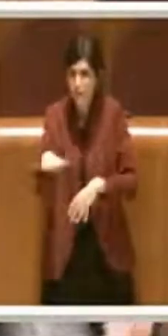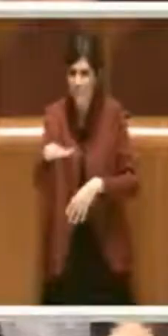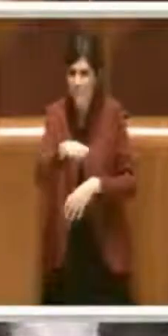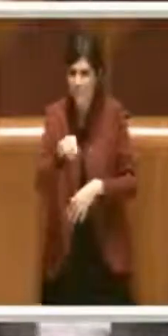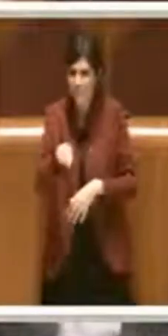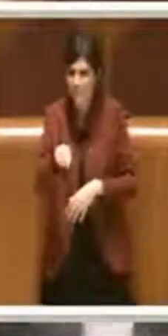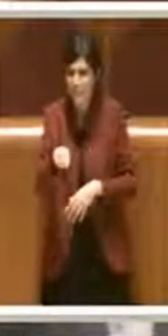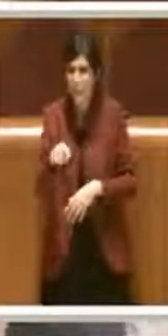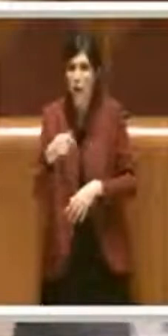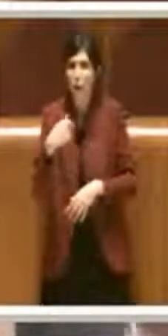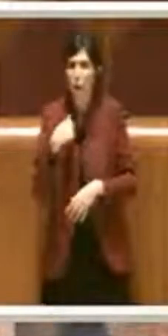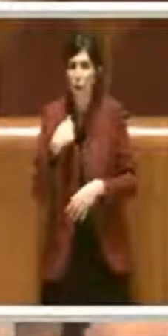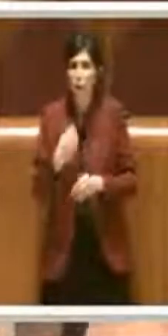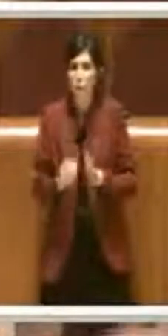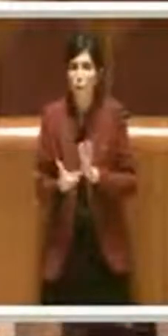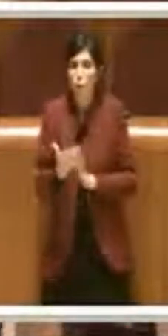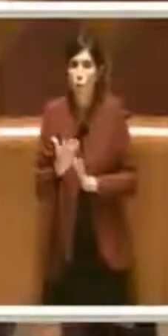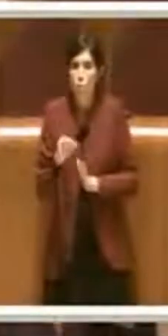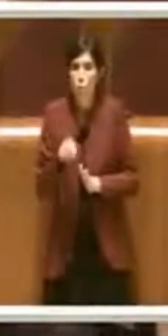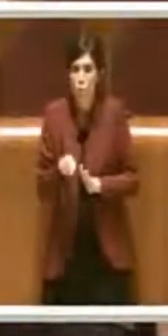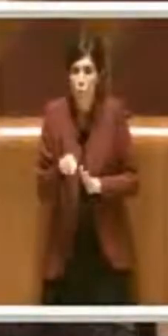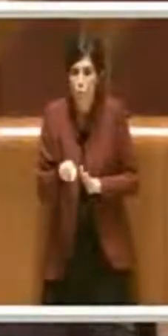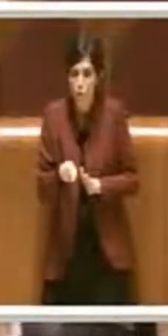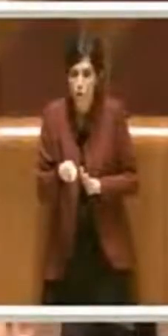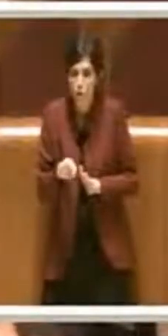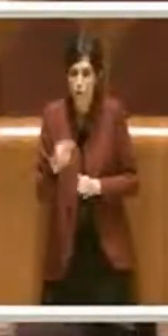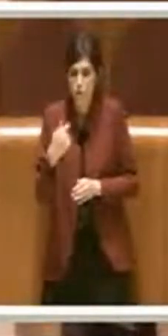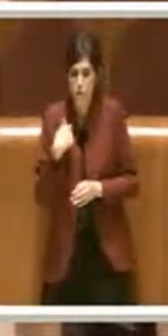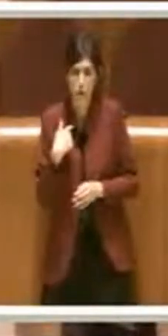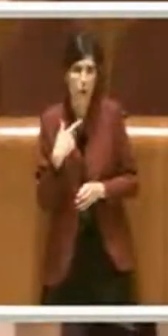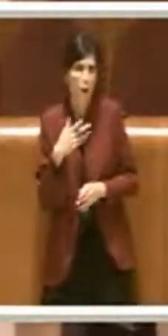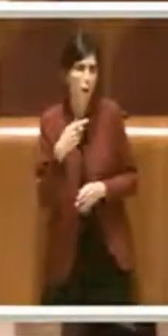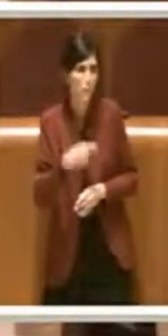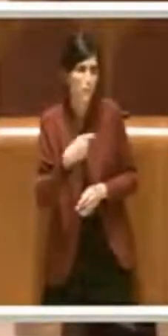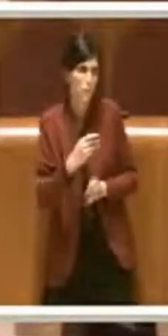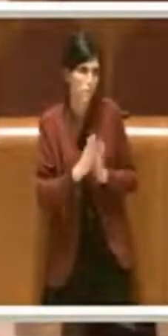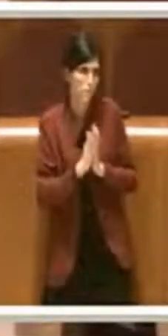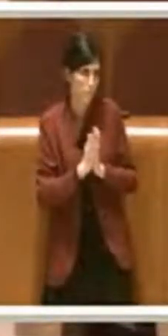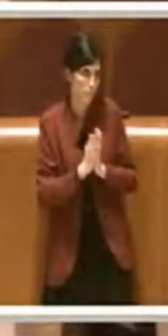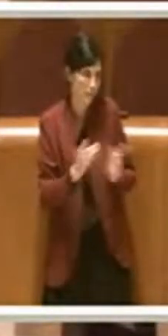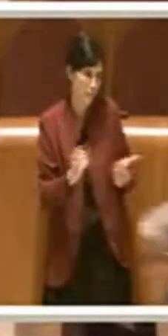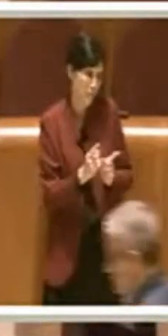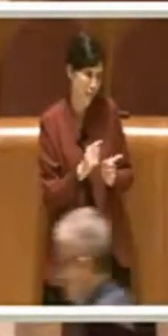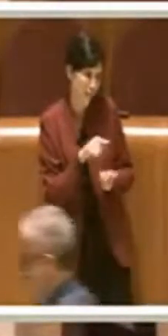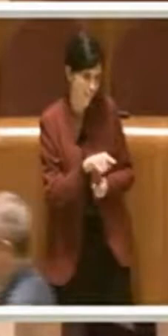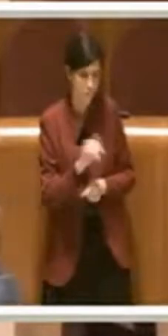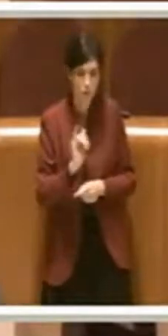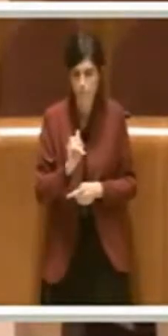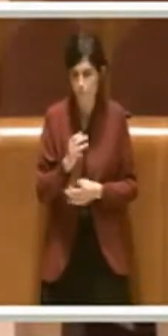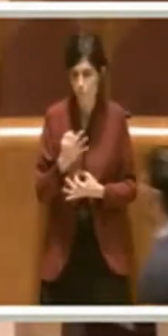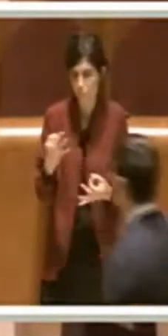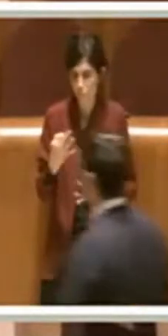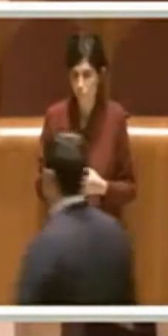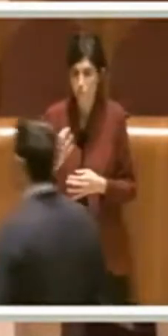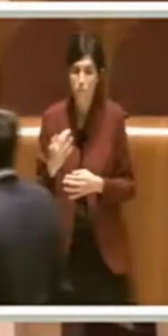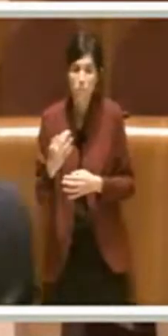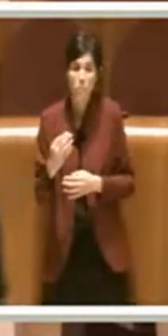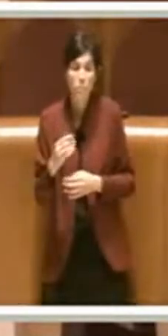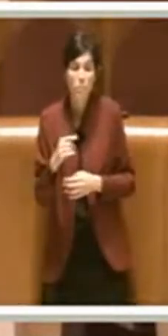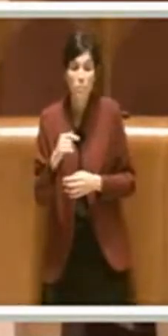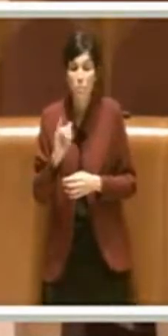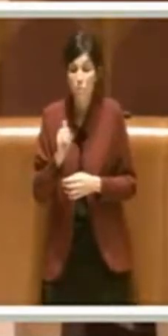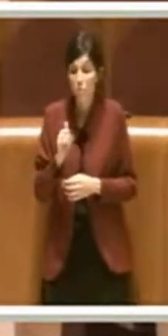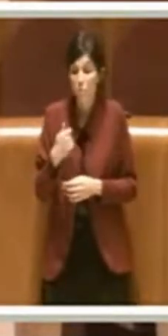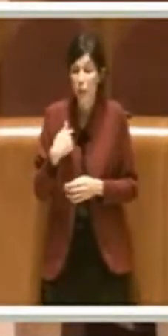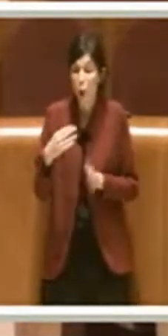fortunatamente si risolse in un La altro invito a modo. concludere, Sì. consigliera. Quindi il fatto che in questo